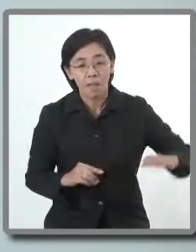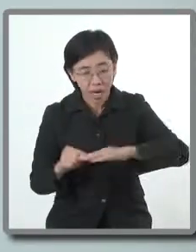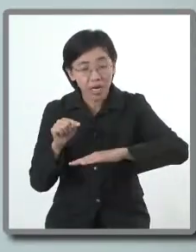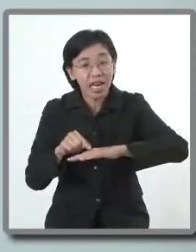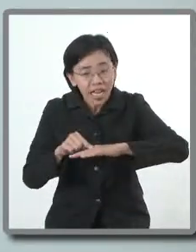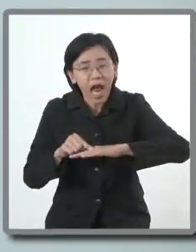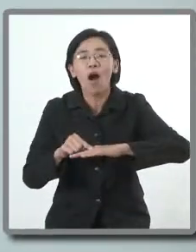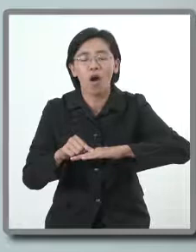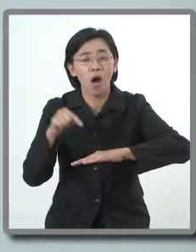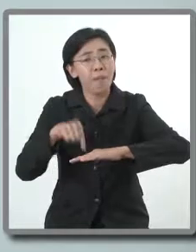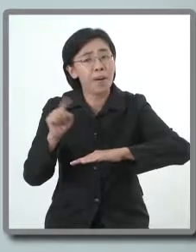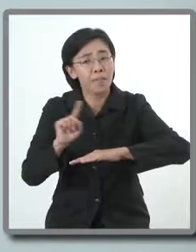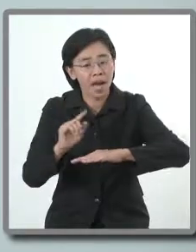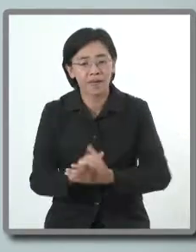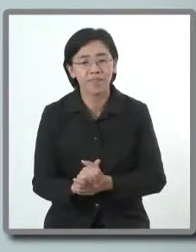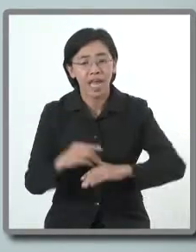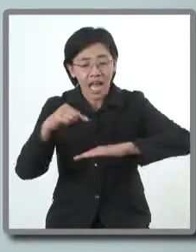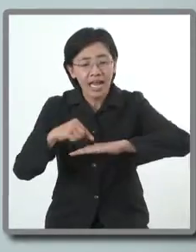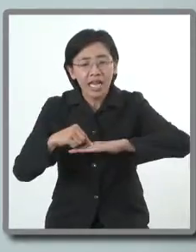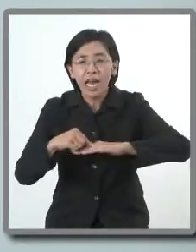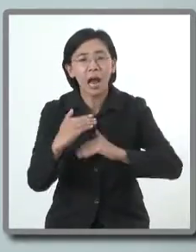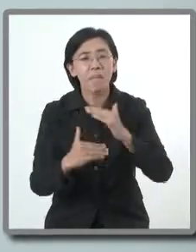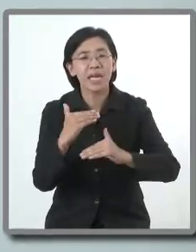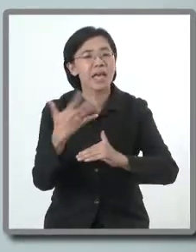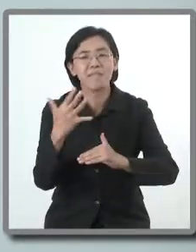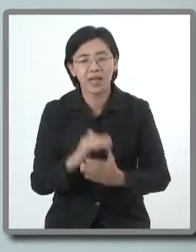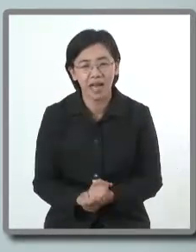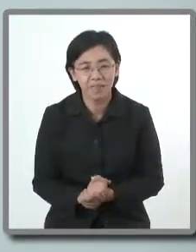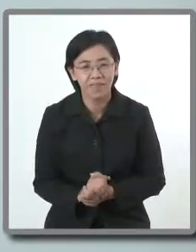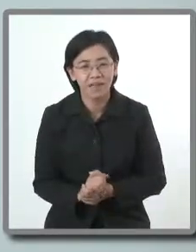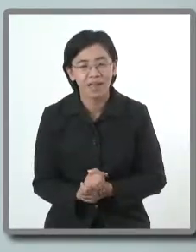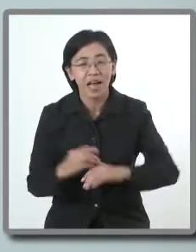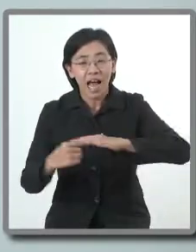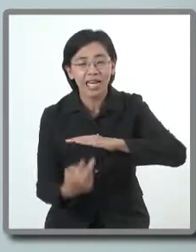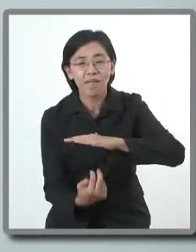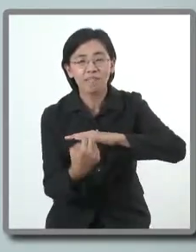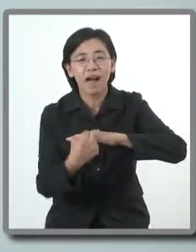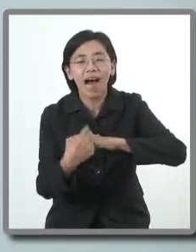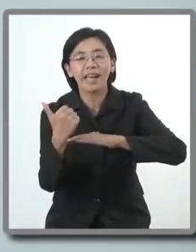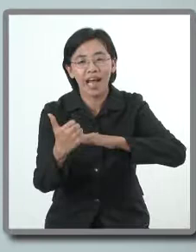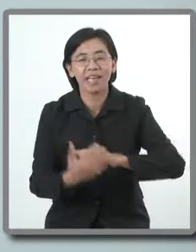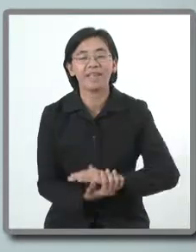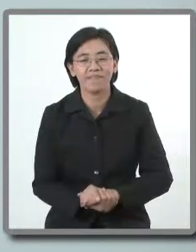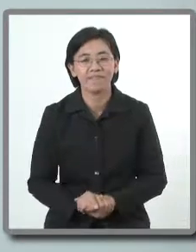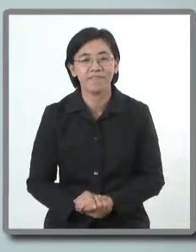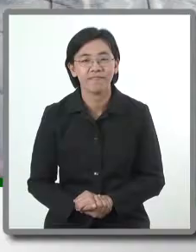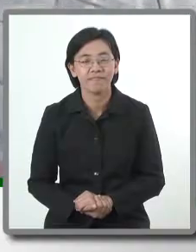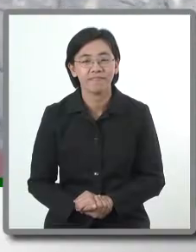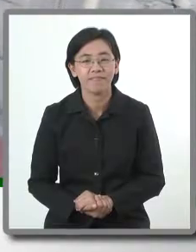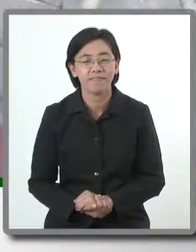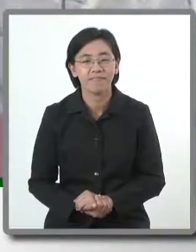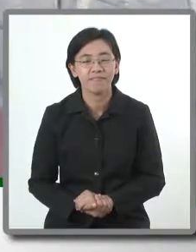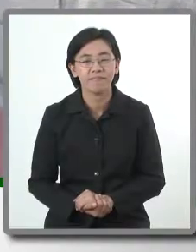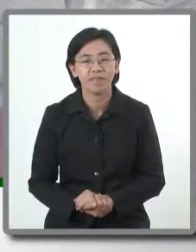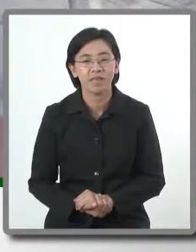นะครับเป็นรถชั้นต่ำความหมายก็คือว่าเป็นรถที่ไม่มีบันไดนะครับก้าวขึ้นถึงพื้นรถได้เลยนะครับเพราะนั้น